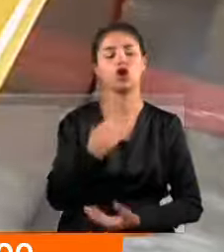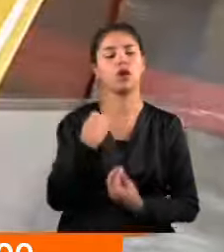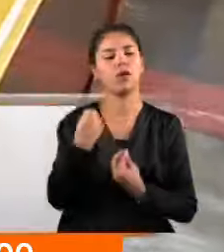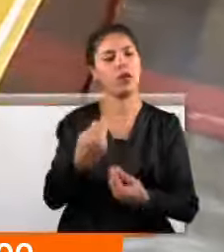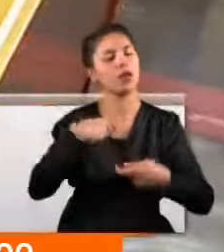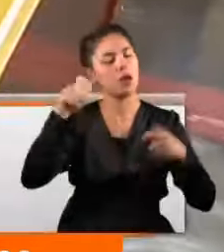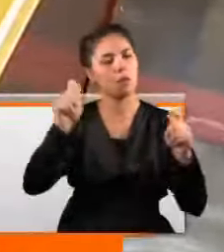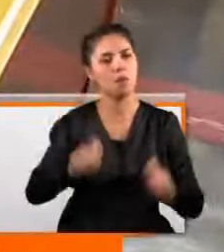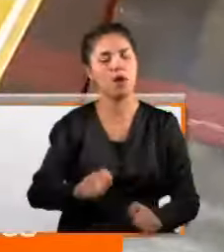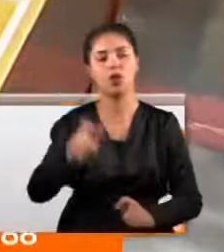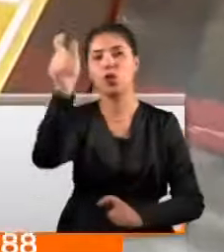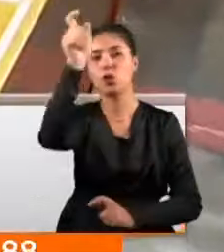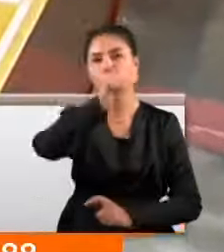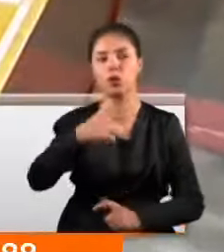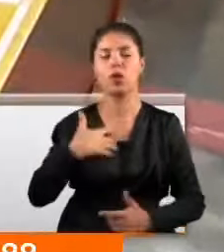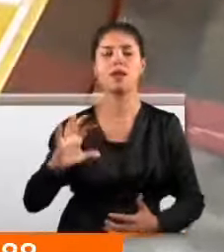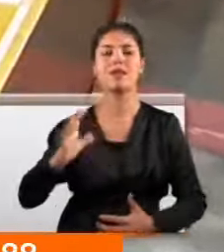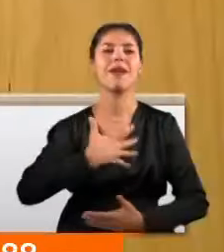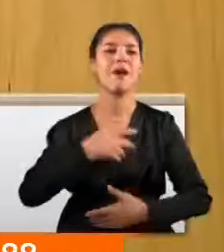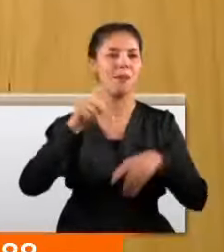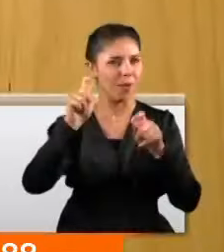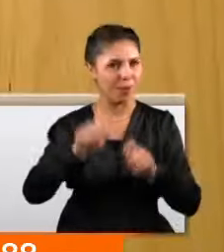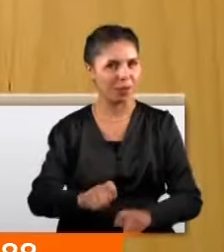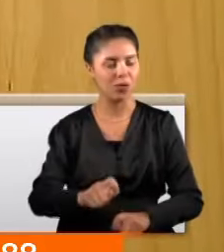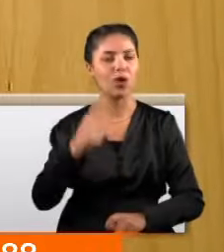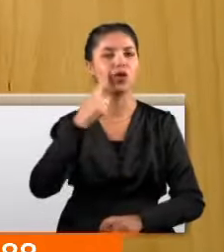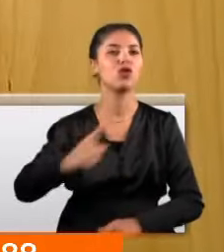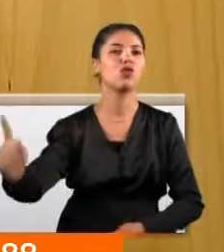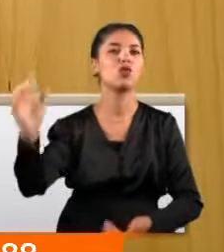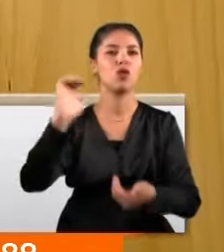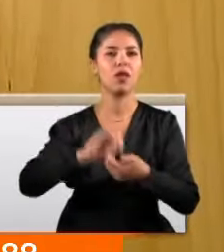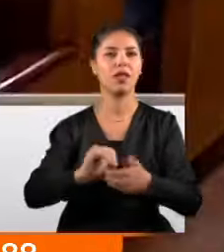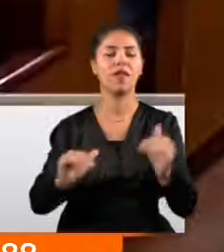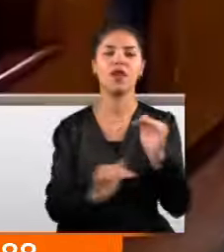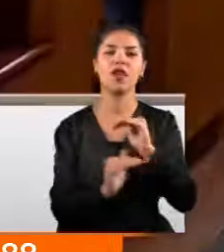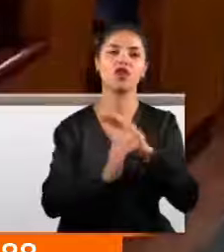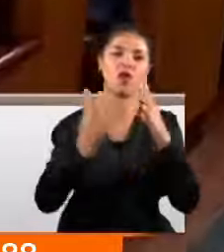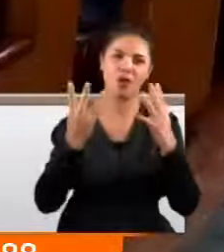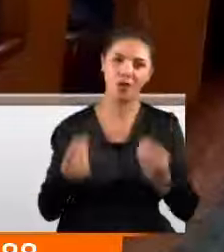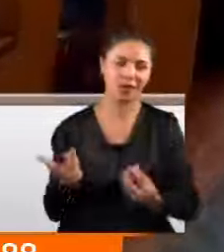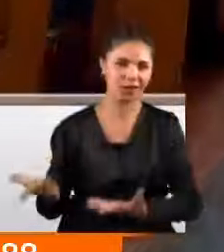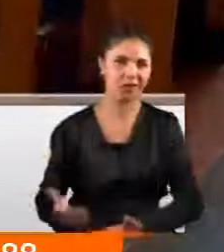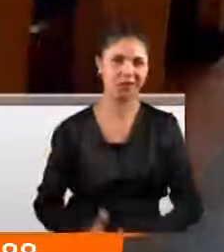yapacağız. Türkiye'mize sahip çıkacağız. Cumhur İttifakı'nı yaşatacağız.